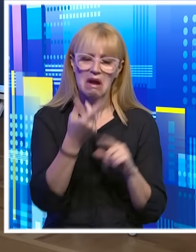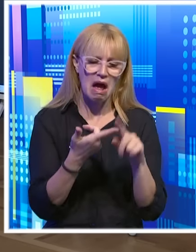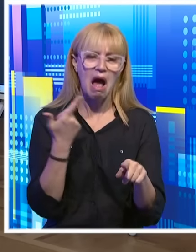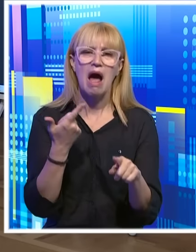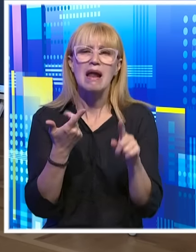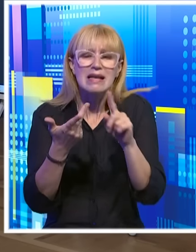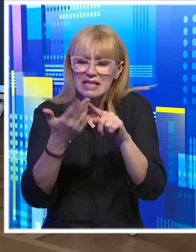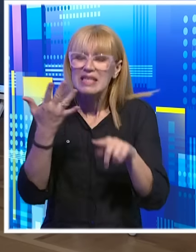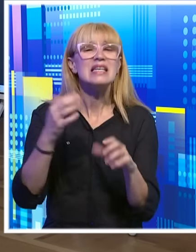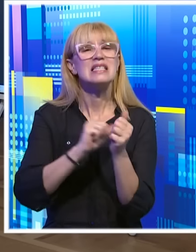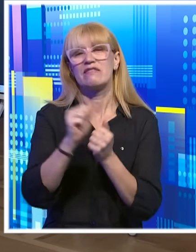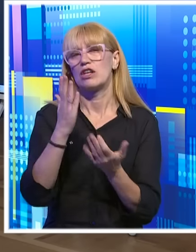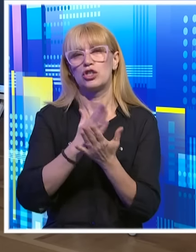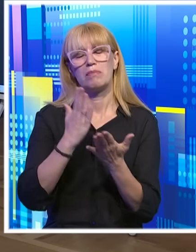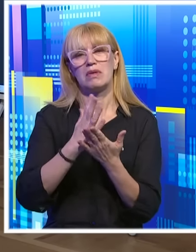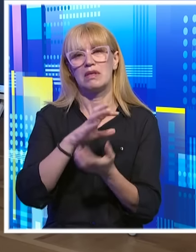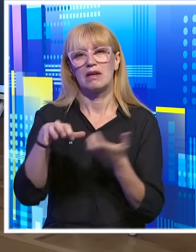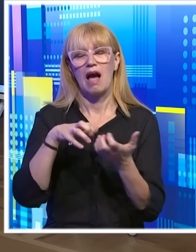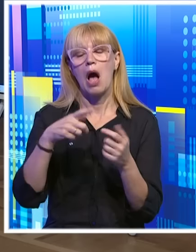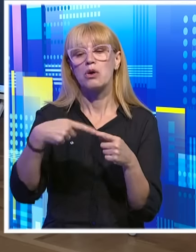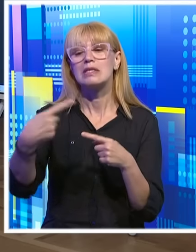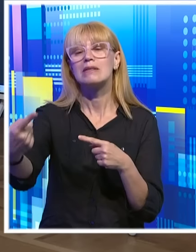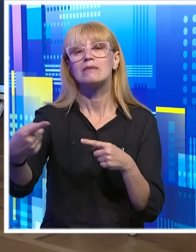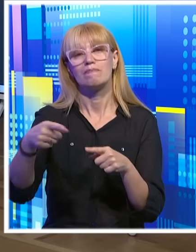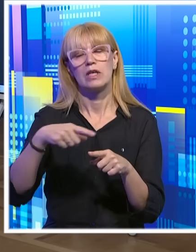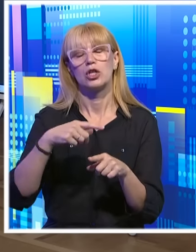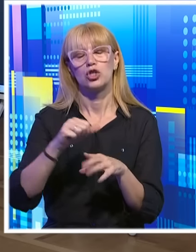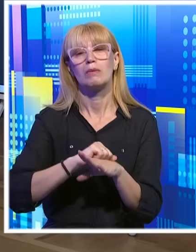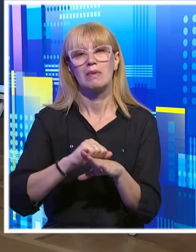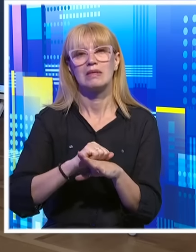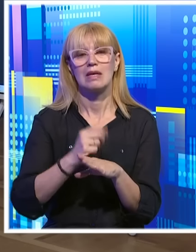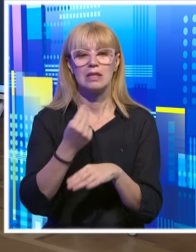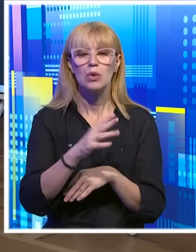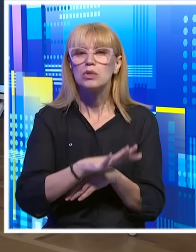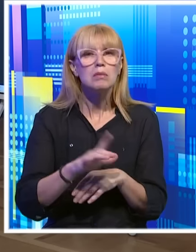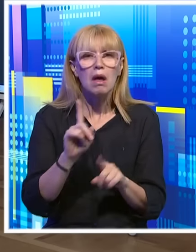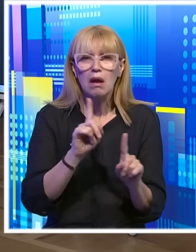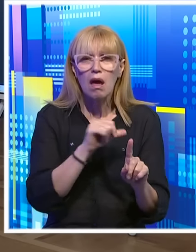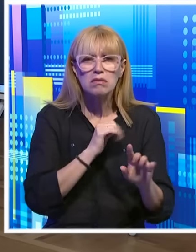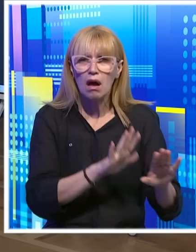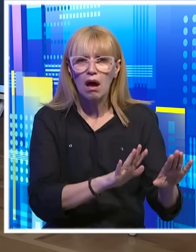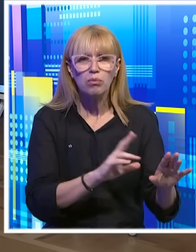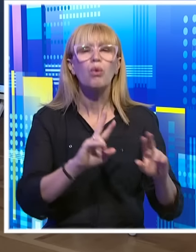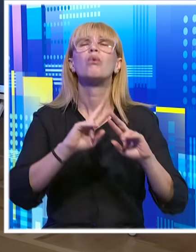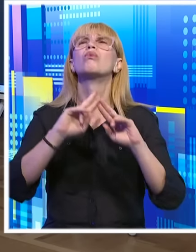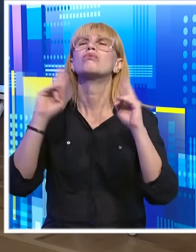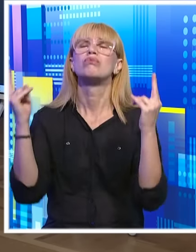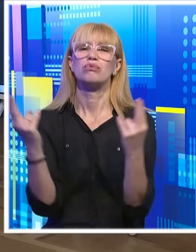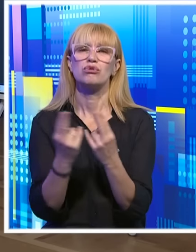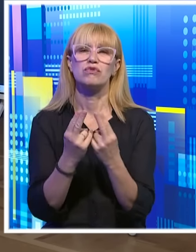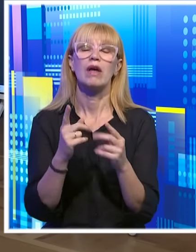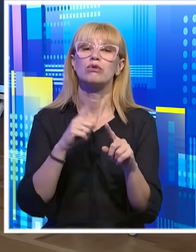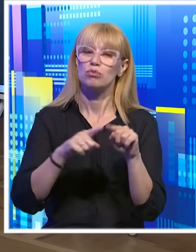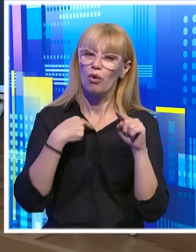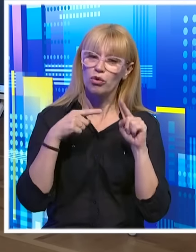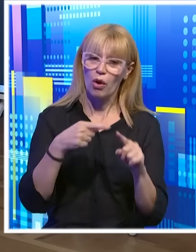svega drugog u mesecima koji su pred nama. Ne u Srbiji, već u celom svetu. Zato smo se mi snašli i posle ću